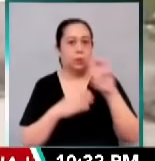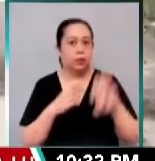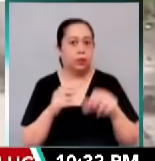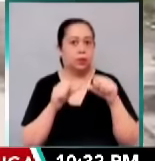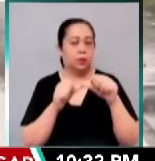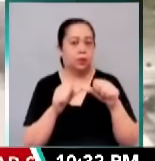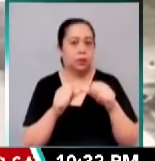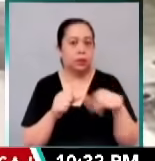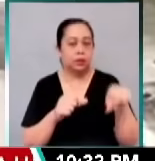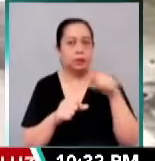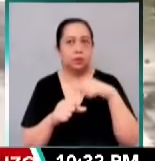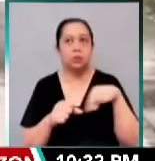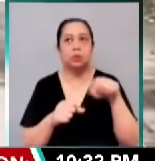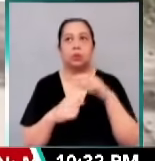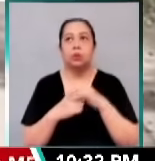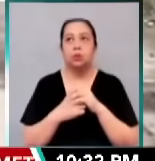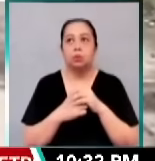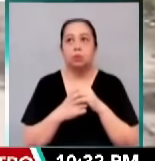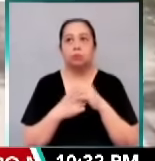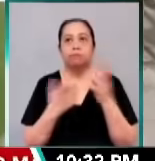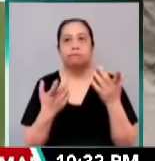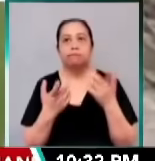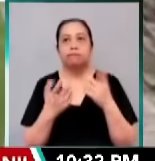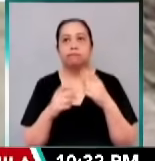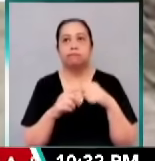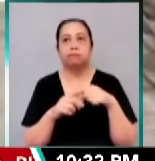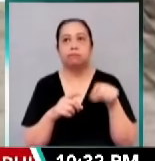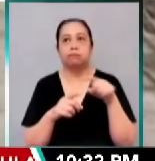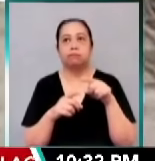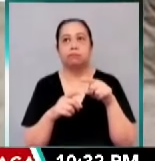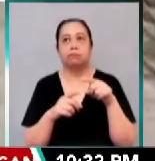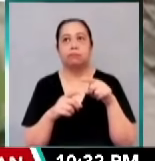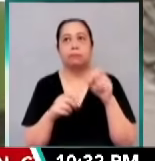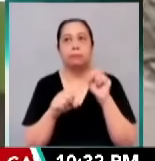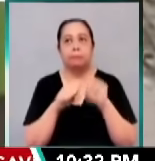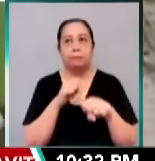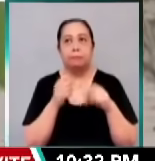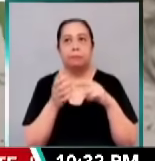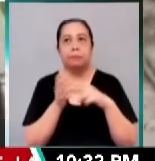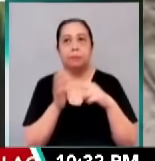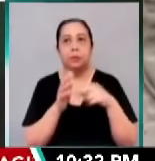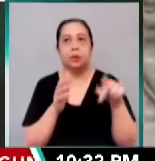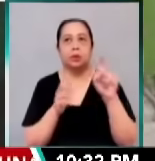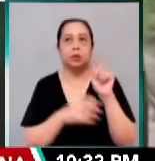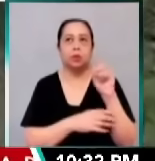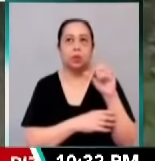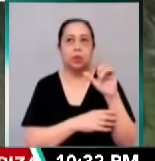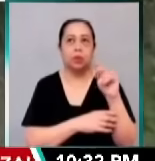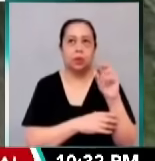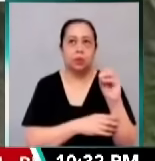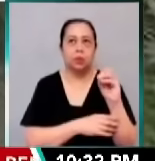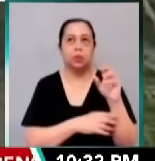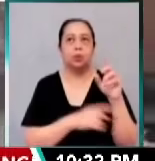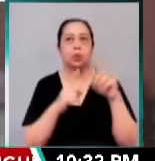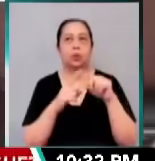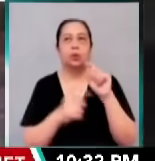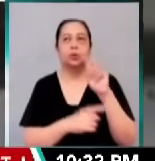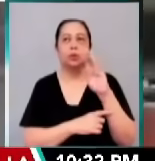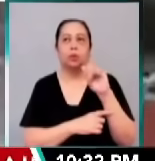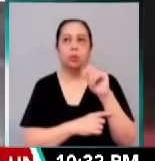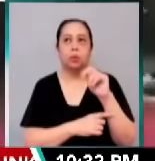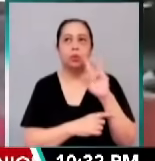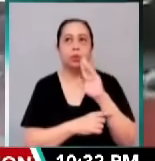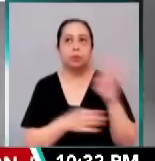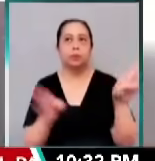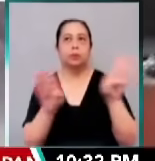NDPs. So that means to say, ang ato ang kalsada din na sa going to Toledo from Tabunok